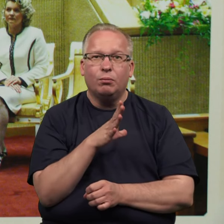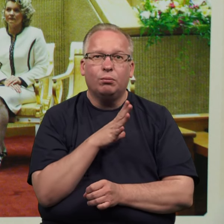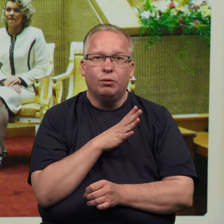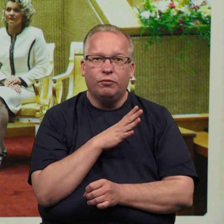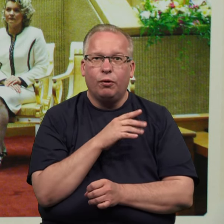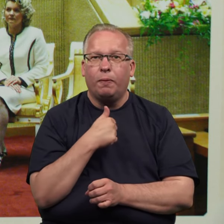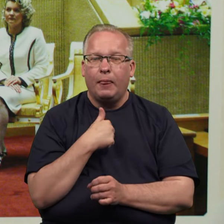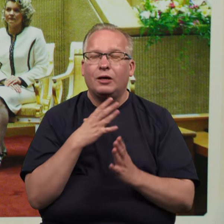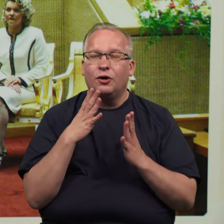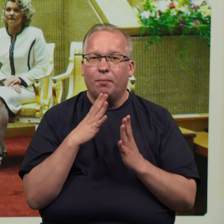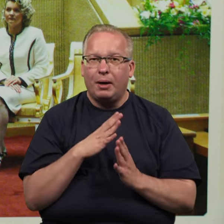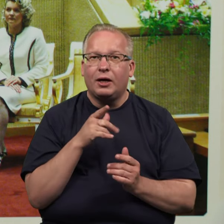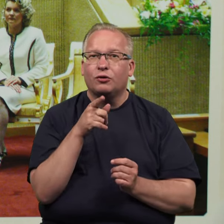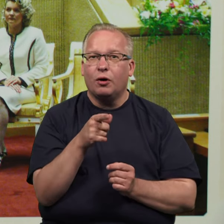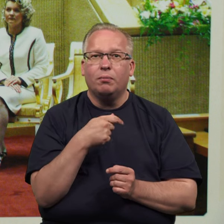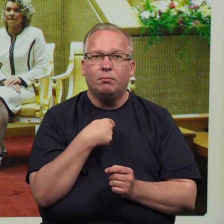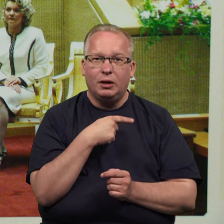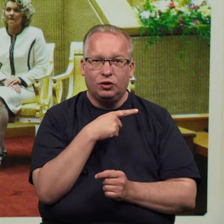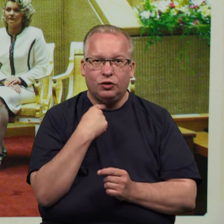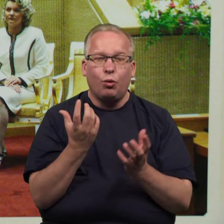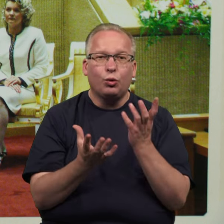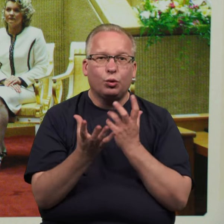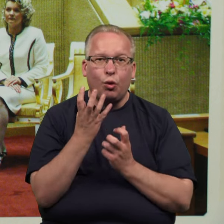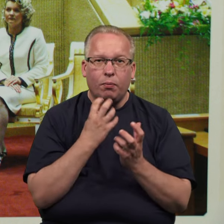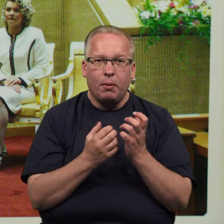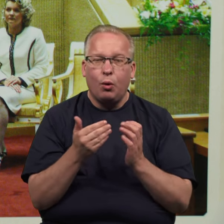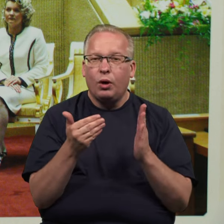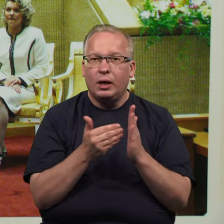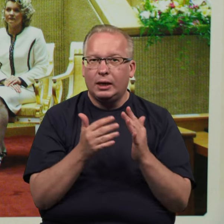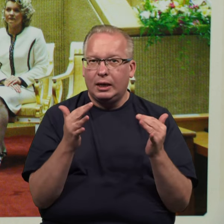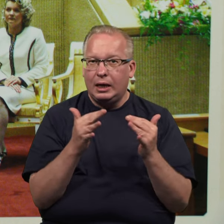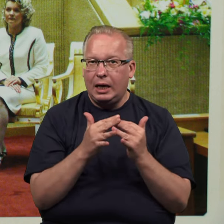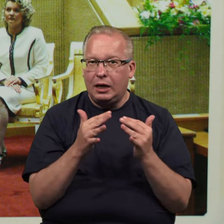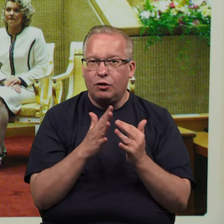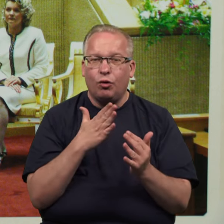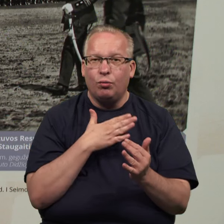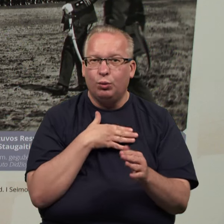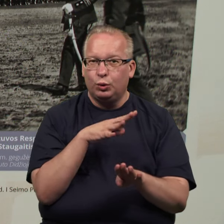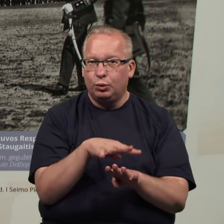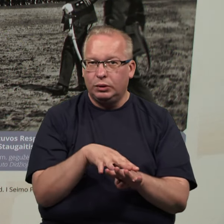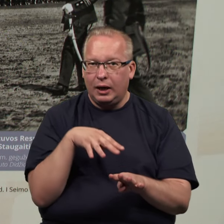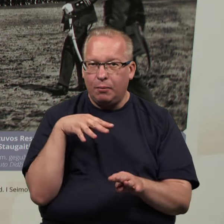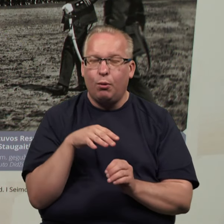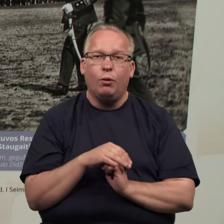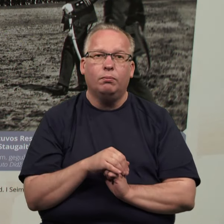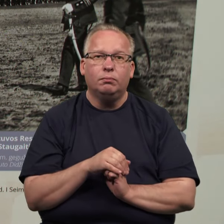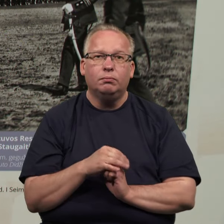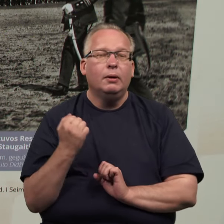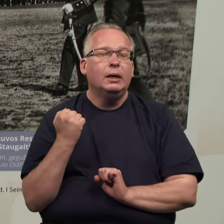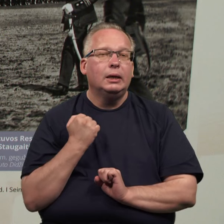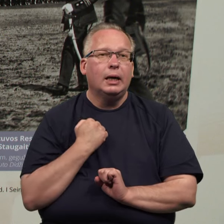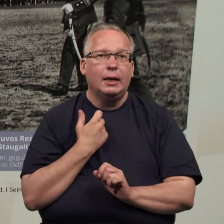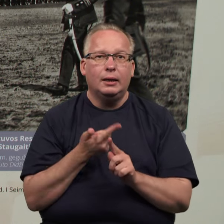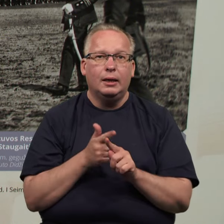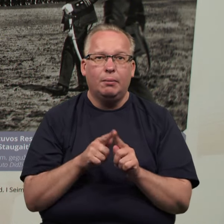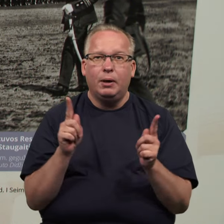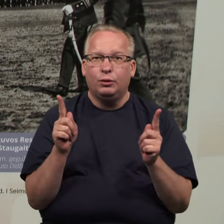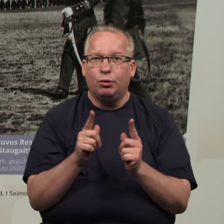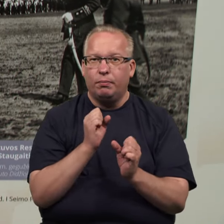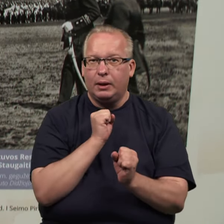jį pakeičiau, bet aš daug domėjausi iki karinio, reiškia, mūsų Seimo. Gaila, kad jis labai trumpai